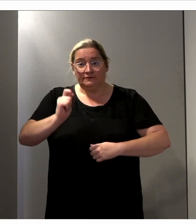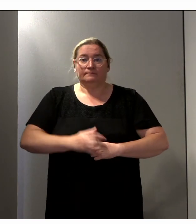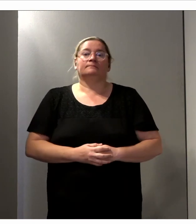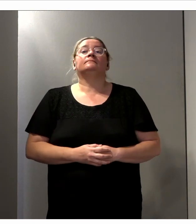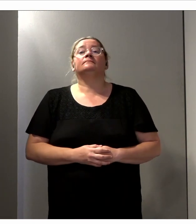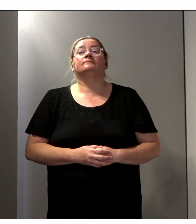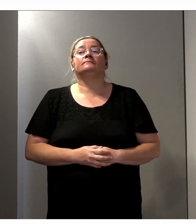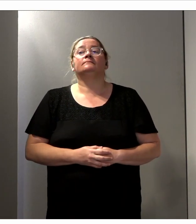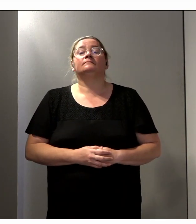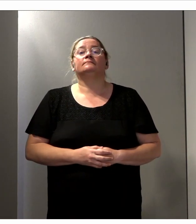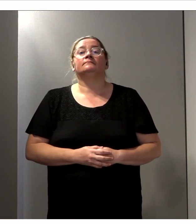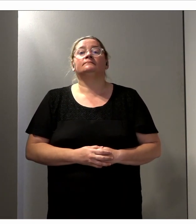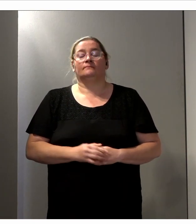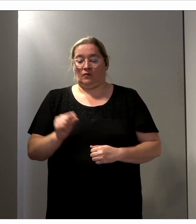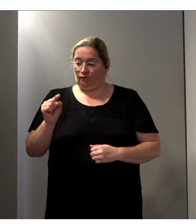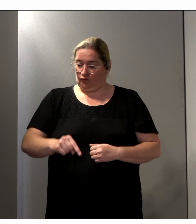il faut